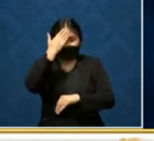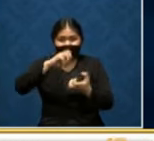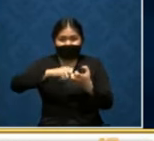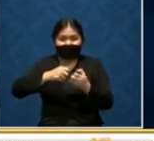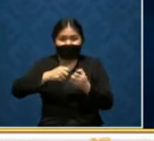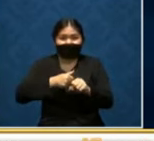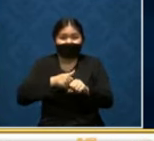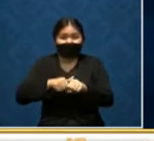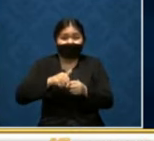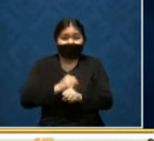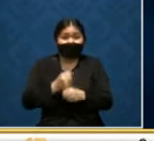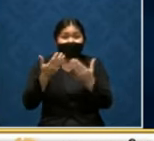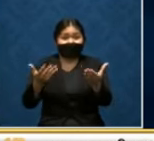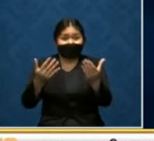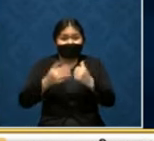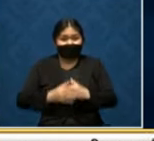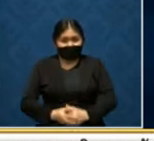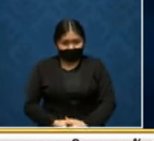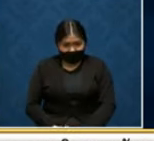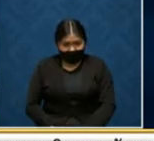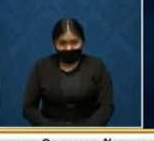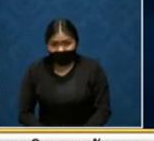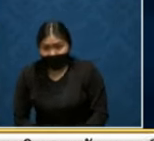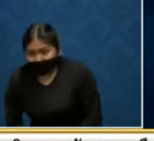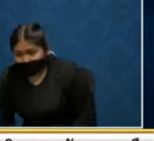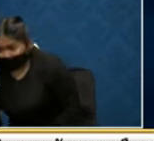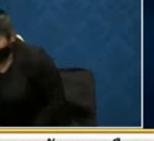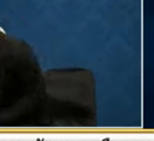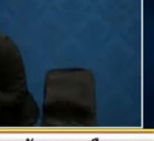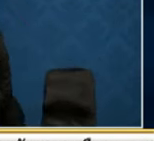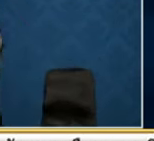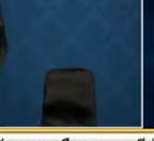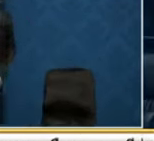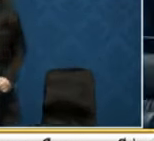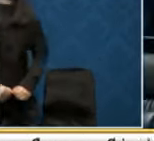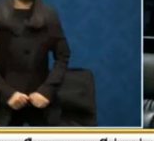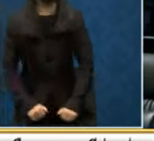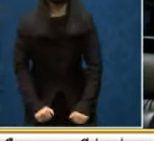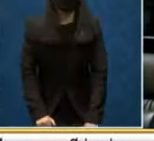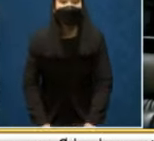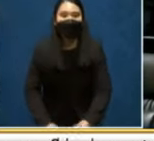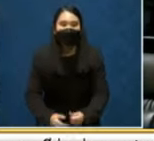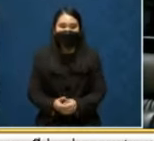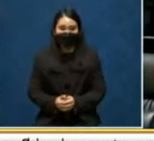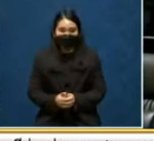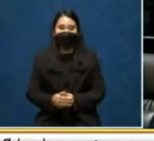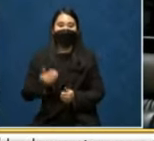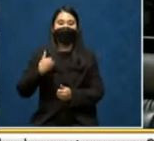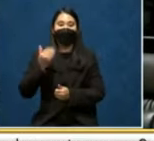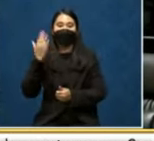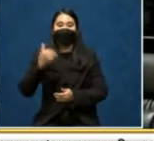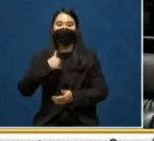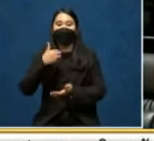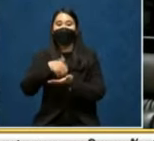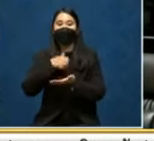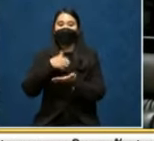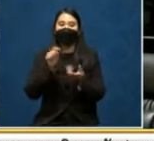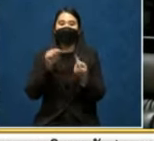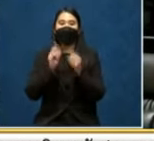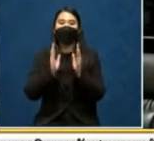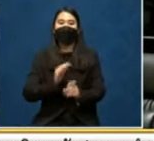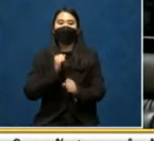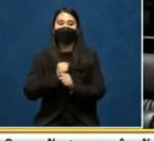อย่างไรท่านประธานครับที่ผมกล่าวมาเมื่อสักครู่เป็นเหตุการณ์ที่ผู้รับเหมาและข้าราชการ